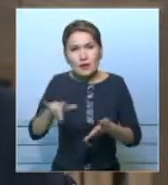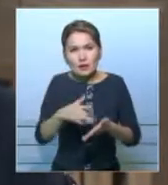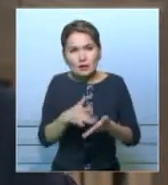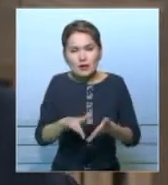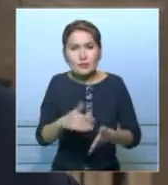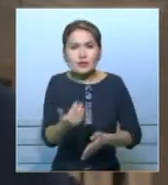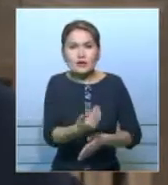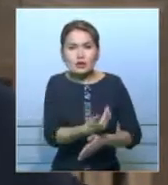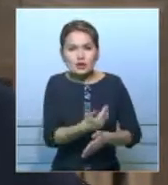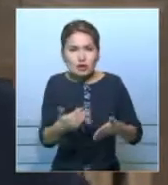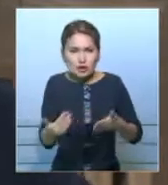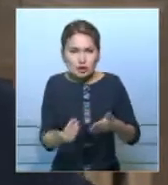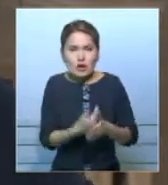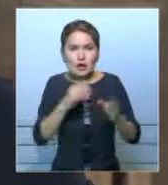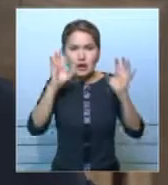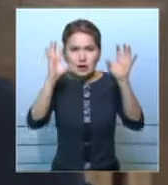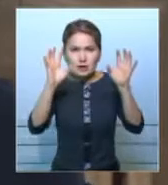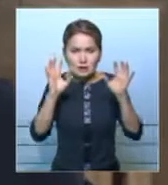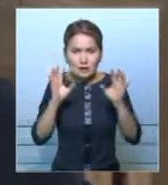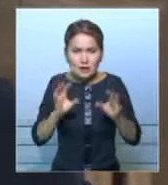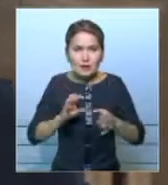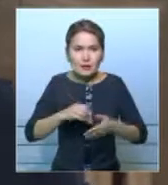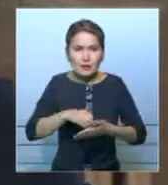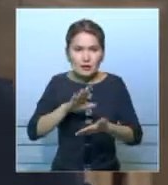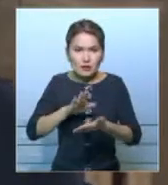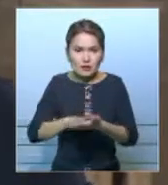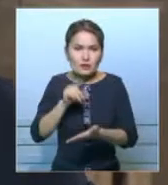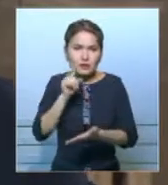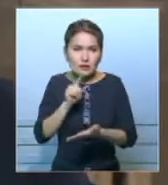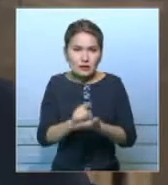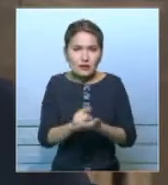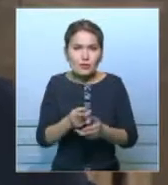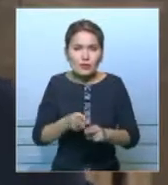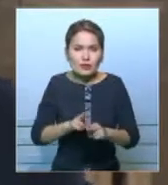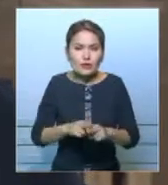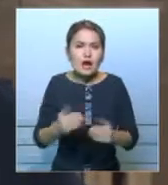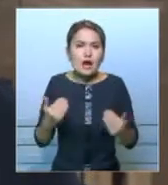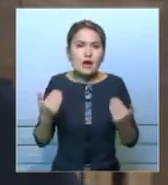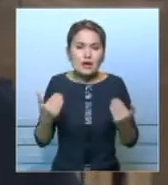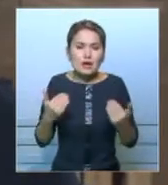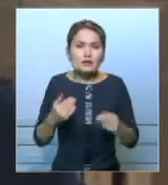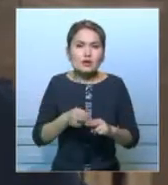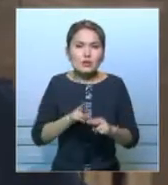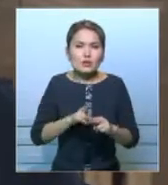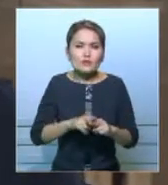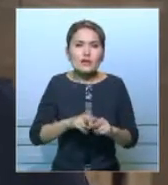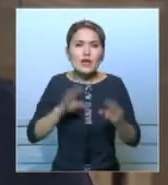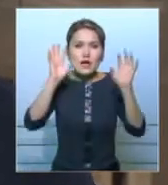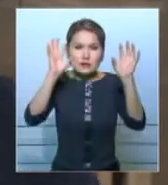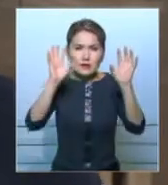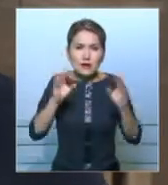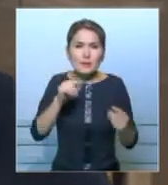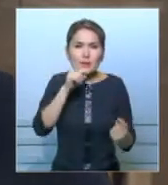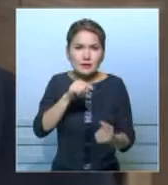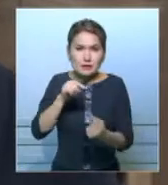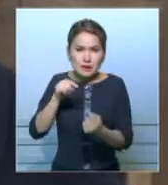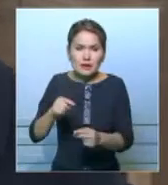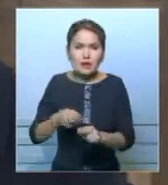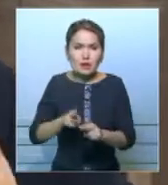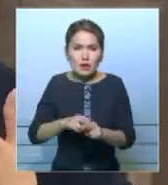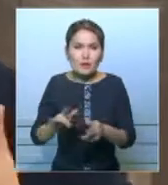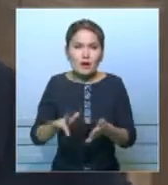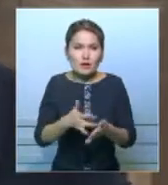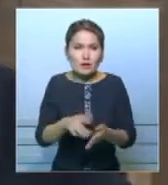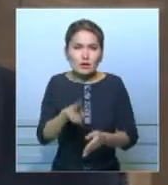жаңа заңда көрсетілген стандарттарға сай жүргізуі тиіс. Егер олардың жұмысы осы стандарттарға сәйкес келсе, бақылаудан өткен